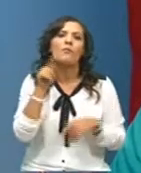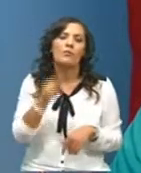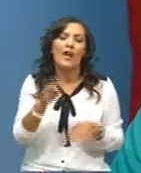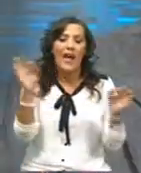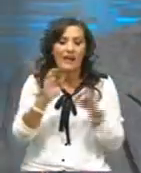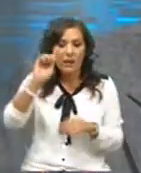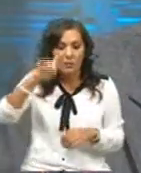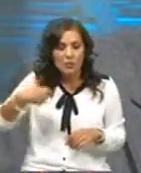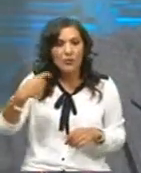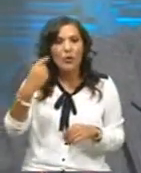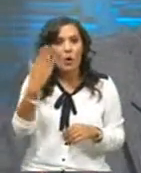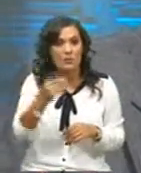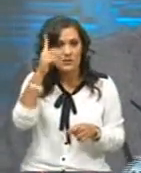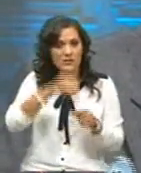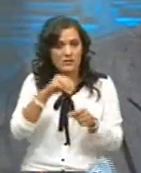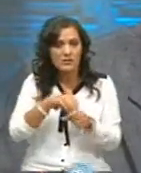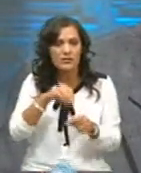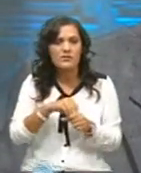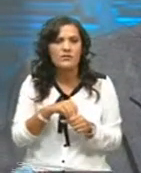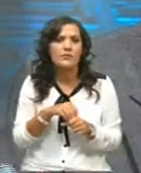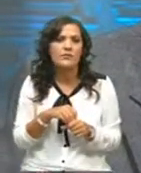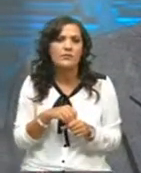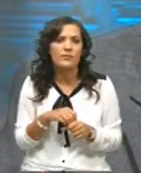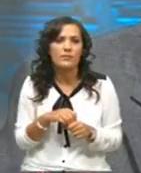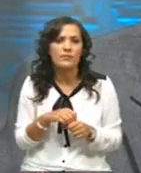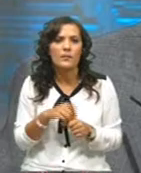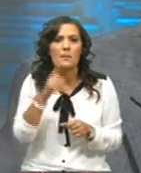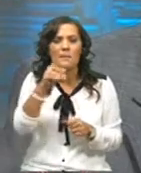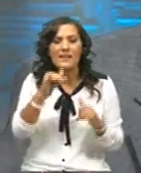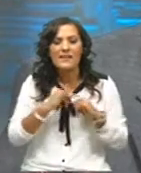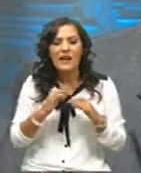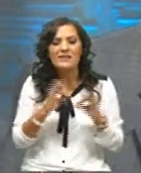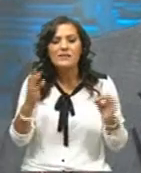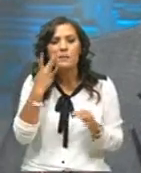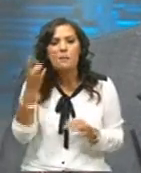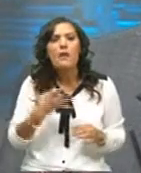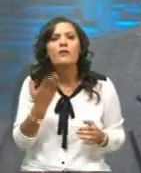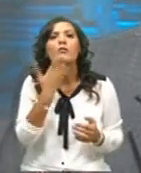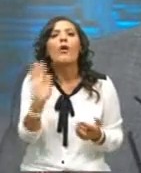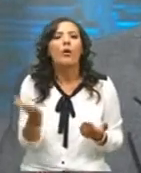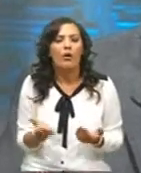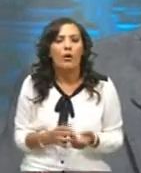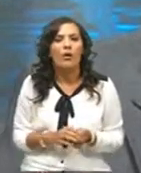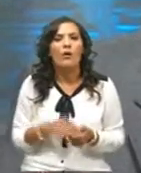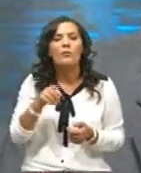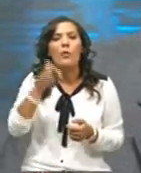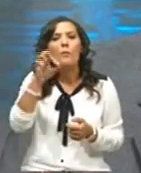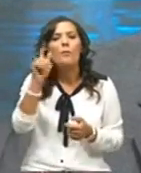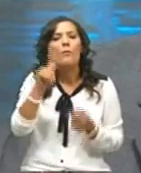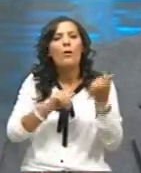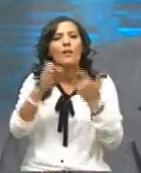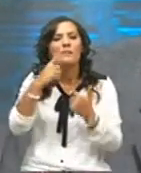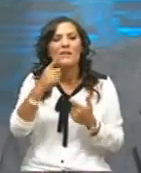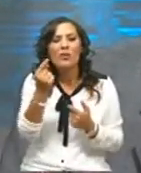erken teşhise varabilmek için bir rahatsızlık belirtisi yok bu polis